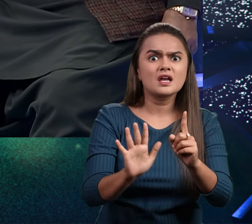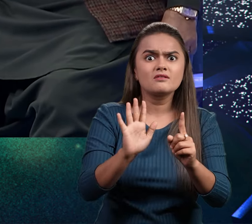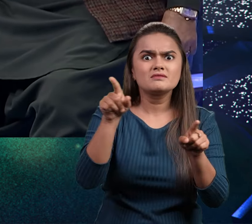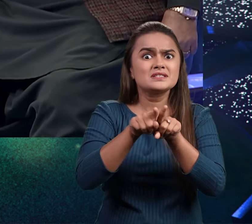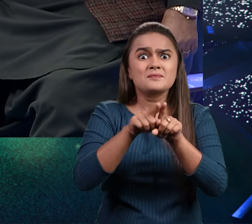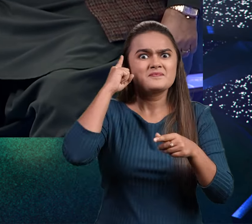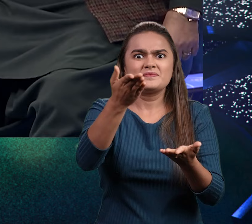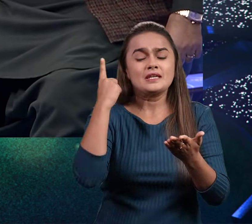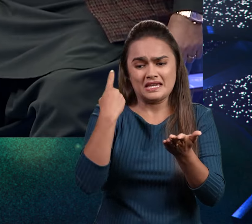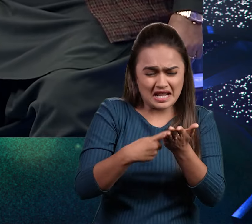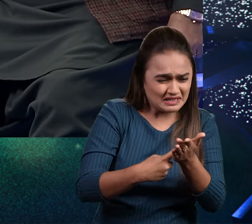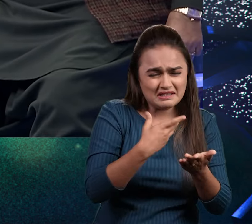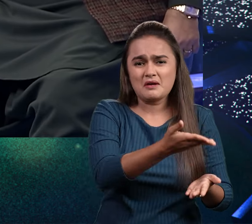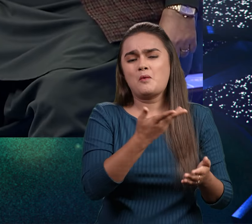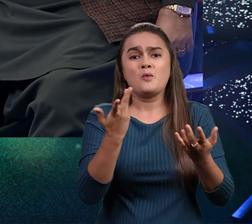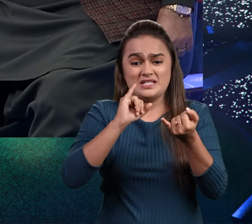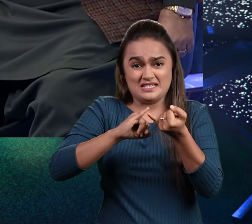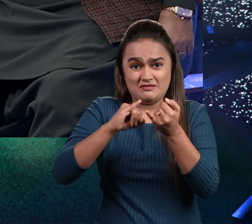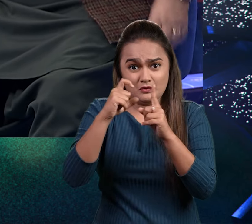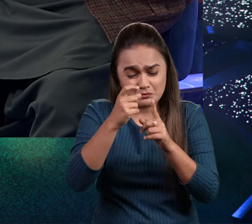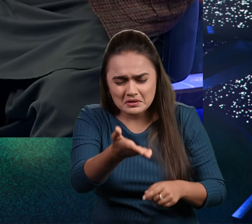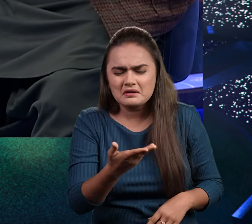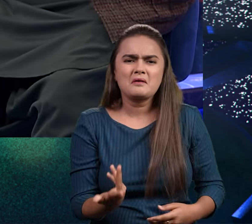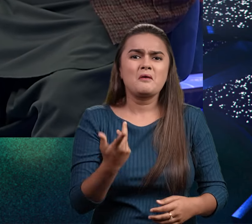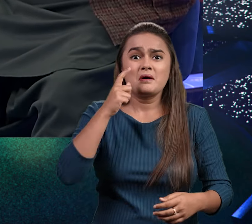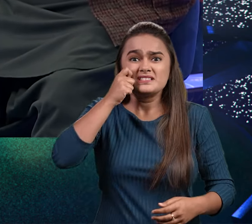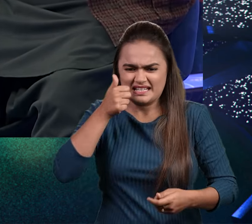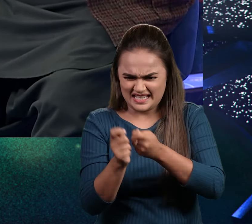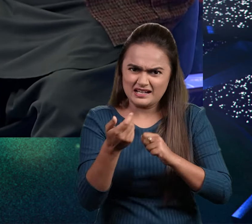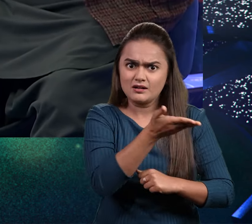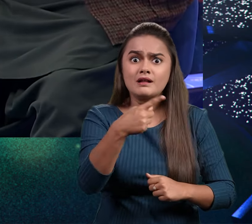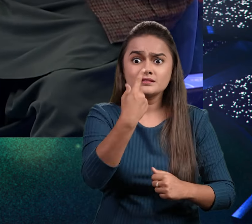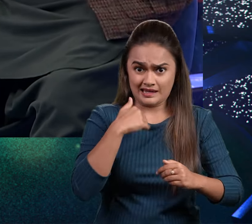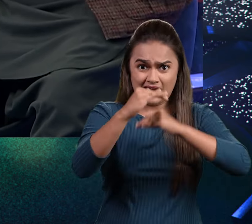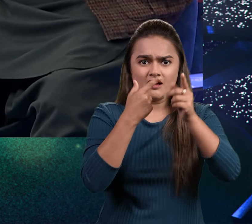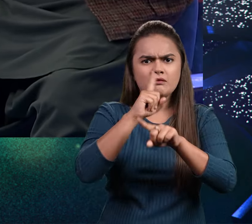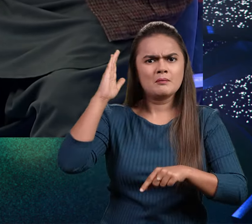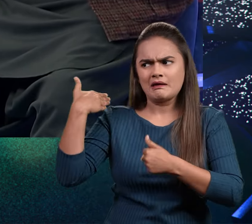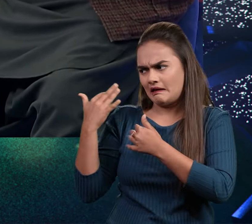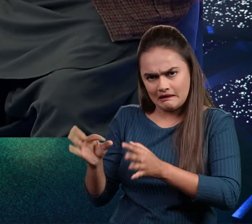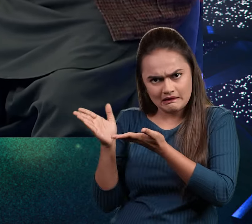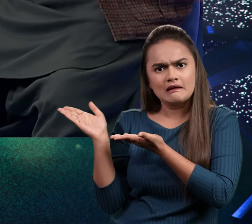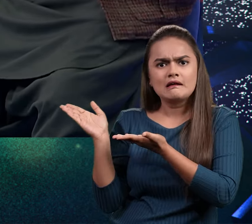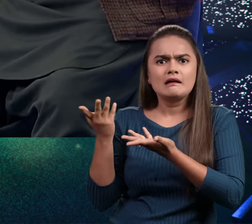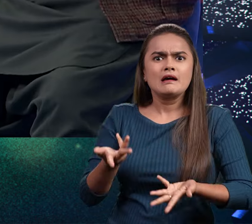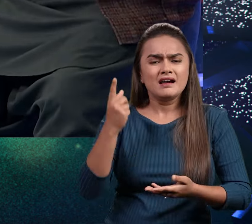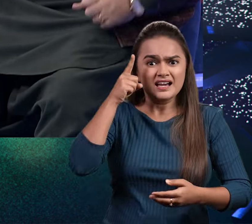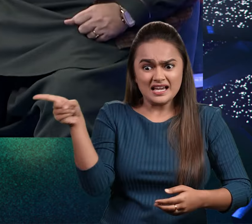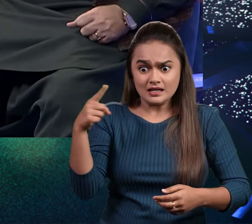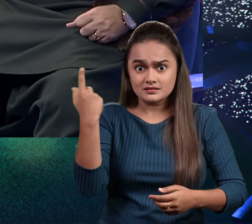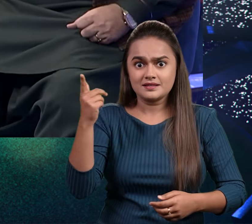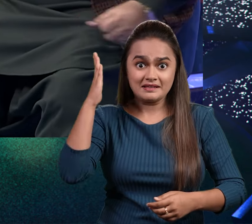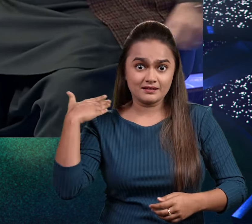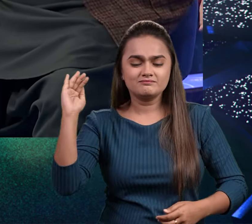विश्वास करते हूं सारे और कहते हूं जैसे राइडू है जैसे शिवम डूबे है जैसे जड़ेजा है जो कहते हूं यार हमें तो बनाई इस